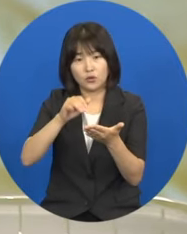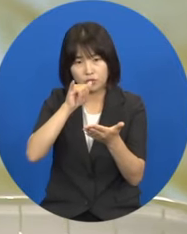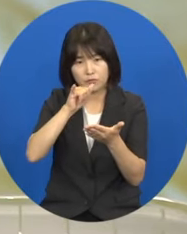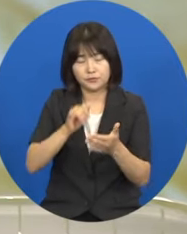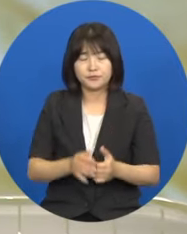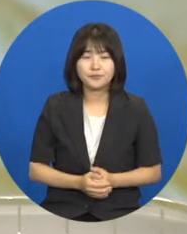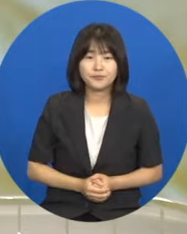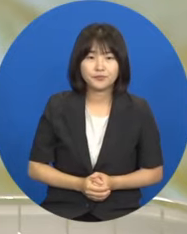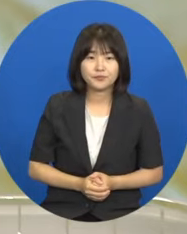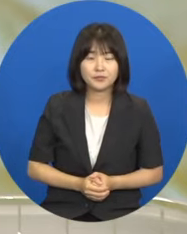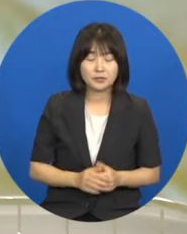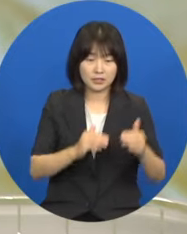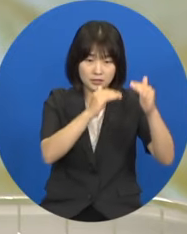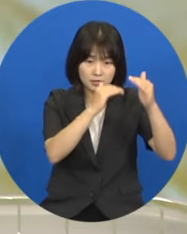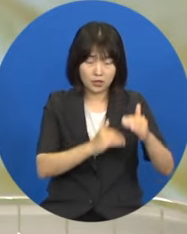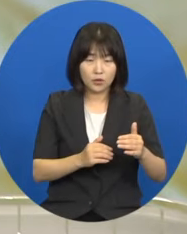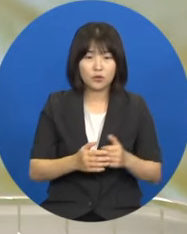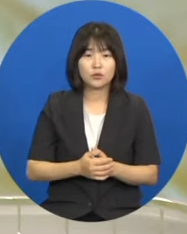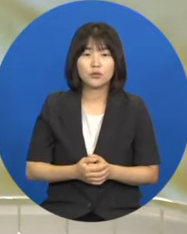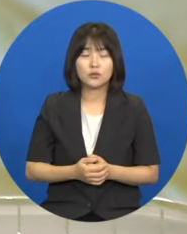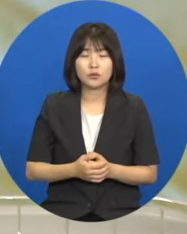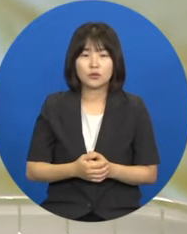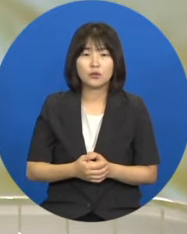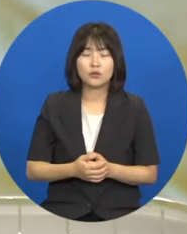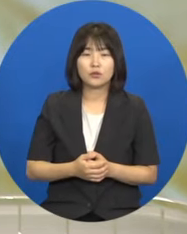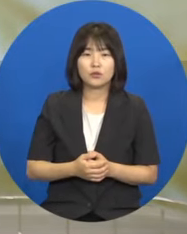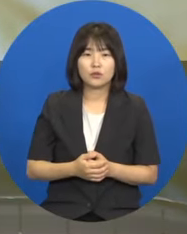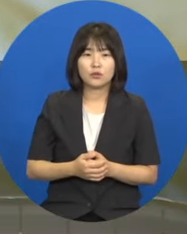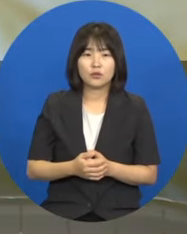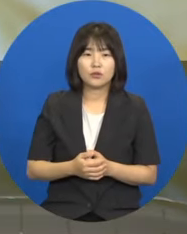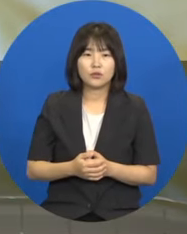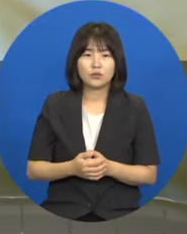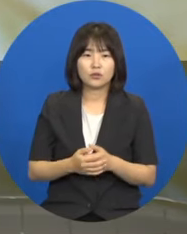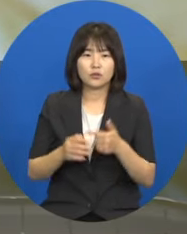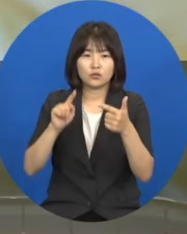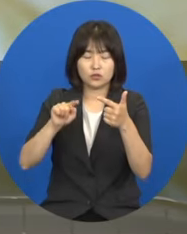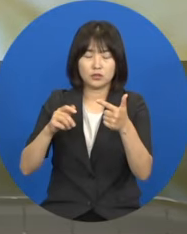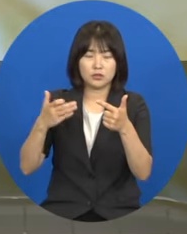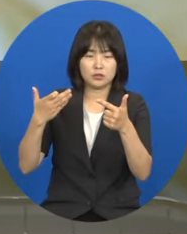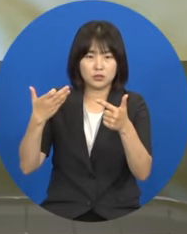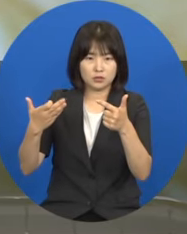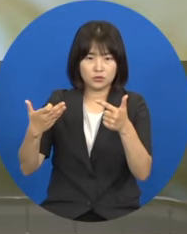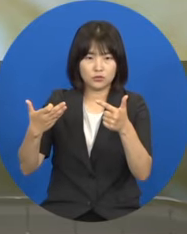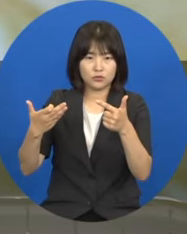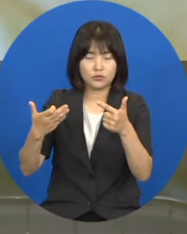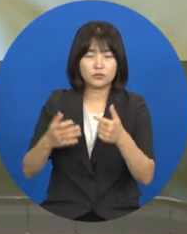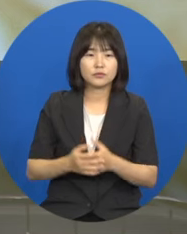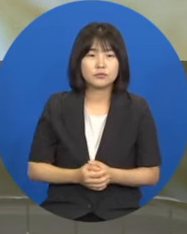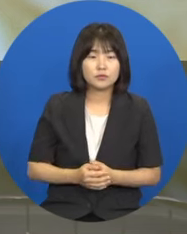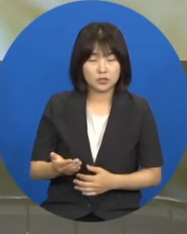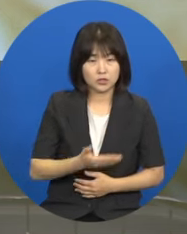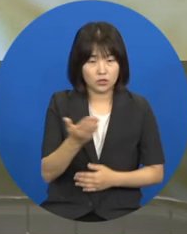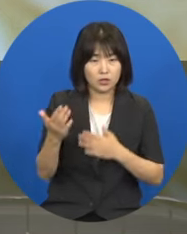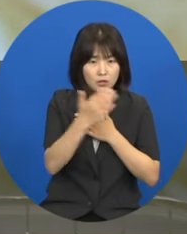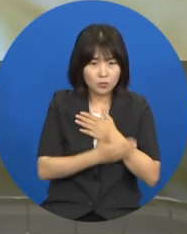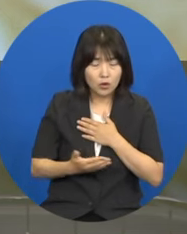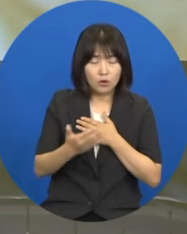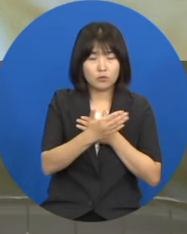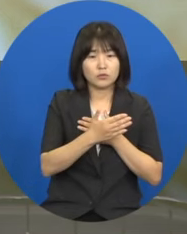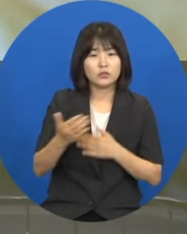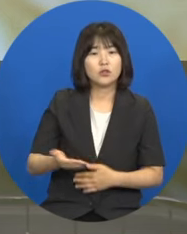이와 같은 내용이 고린도전서 6장 19절로 20절에 기록되어 있습니다. 여러분의 몸은 여러분